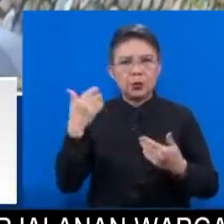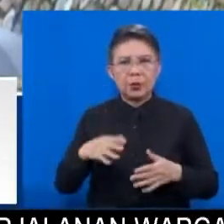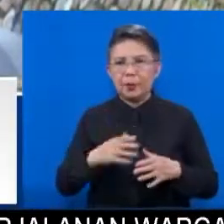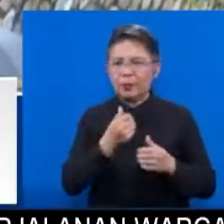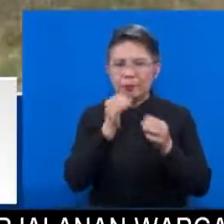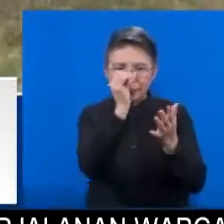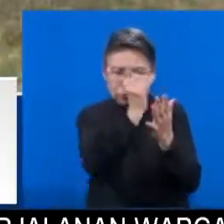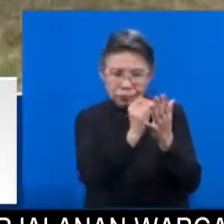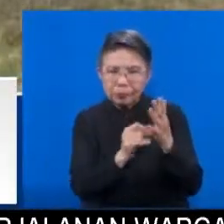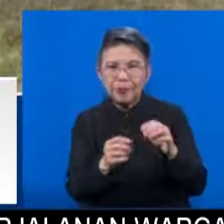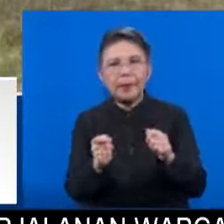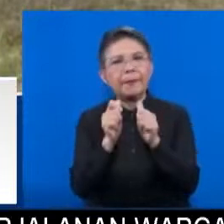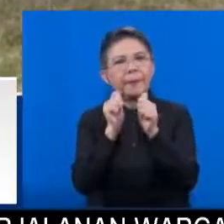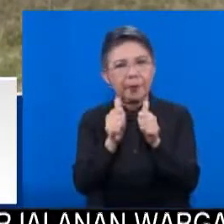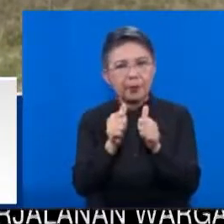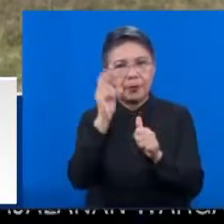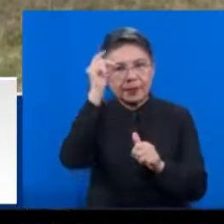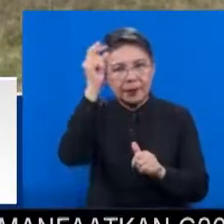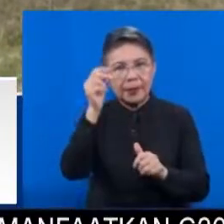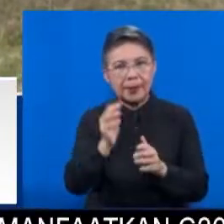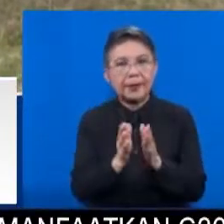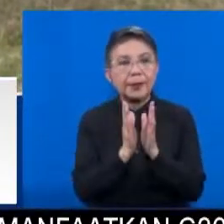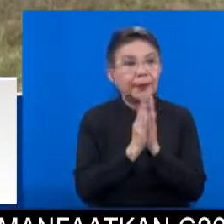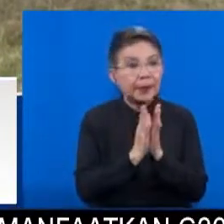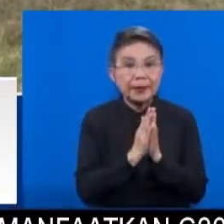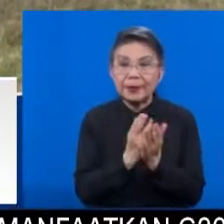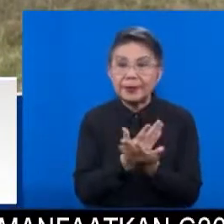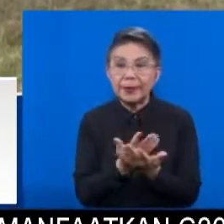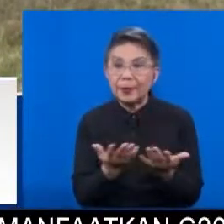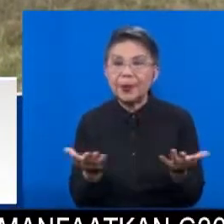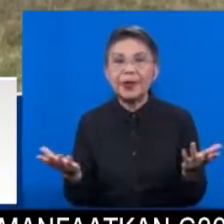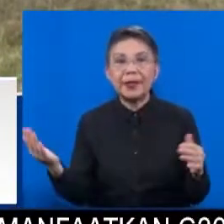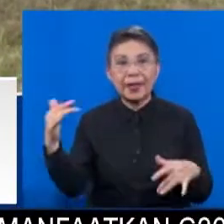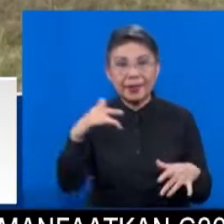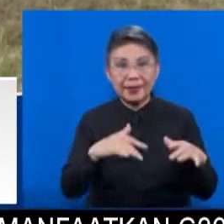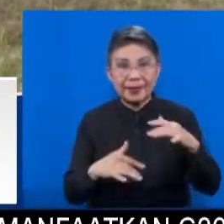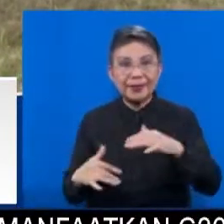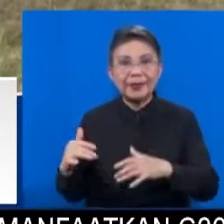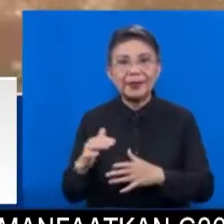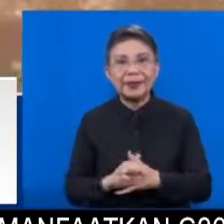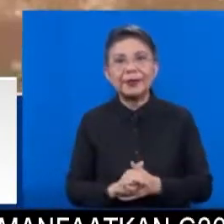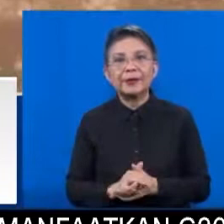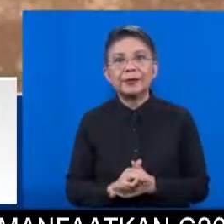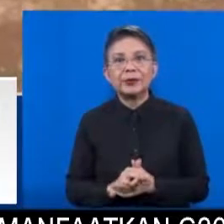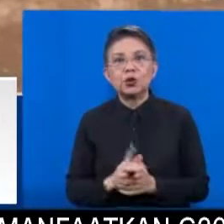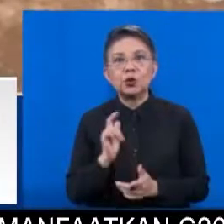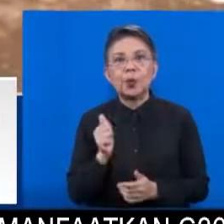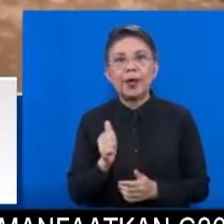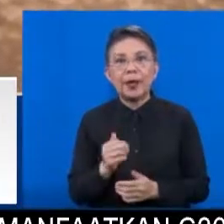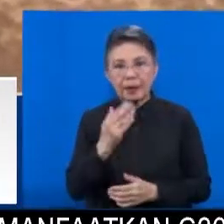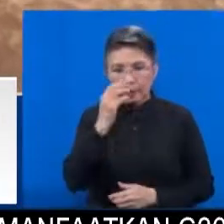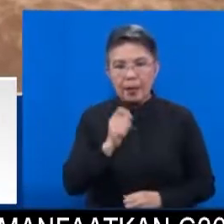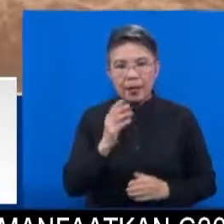indah dan meminta siapa saja warga yang datang secara bergantian agar